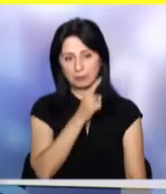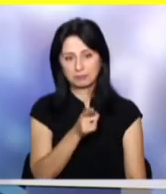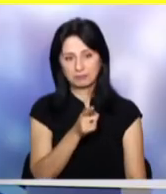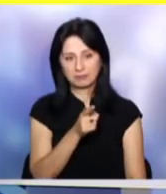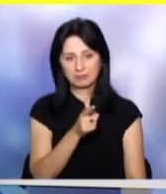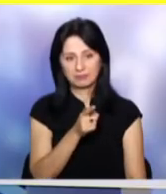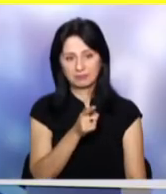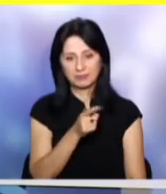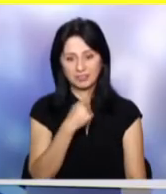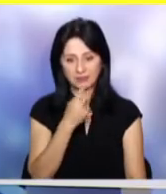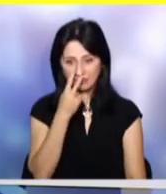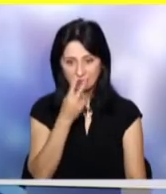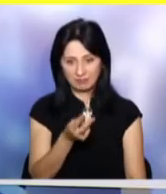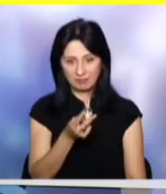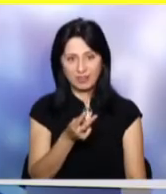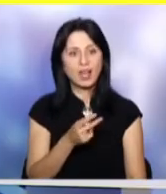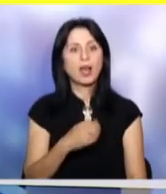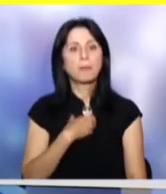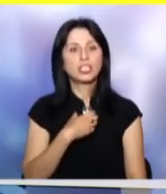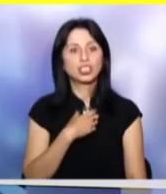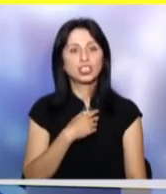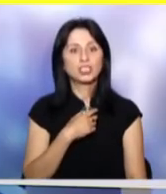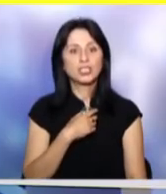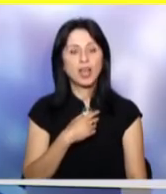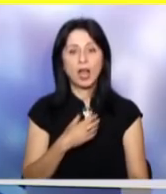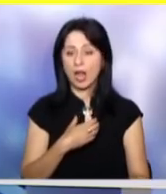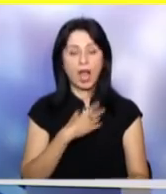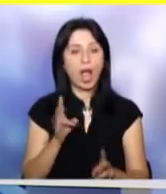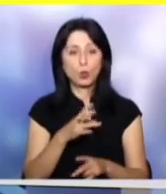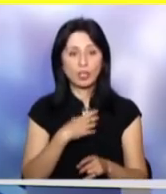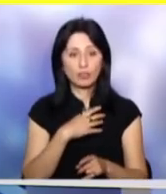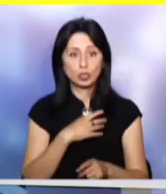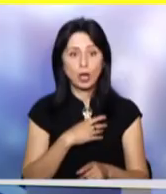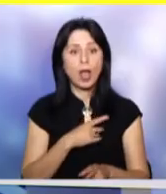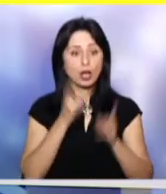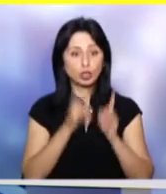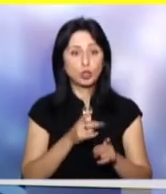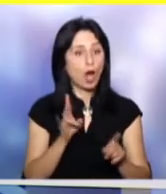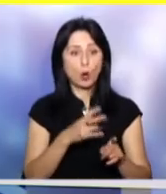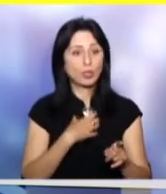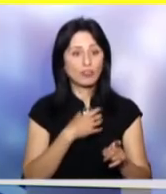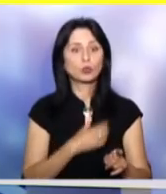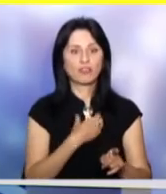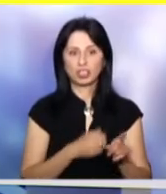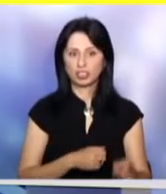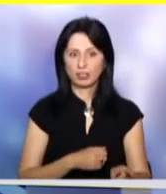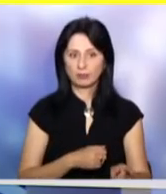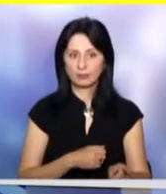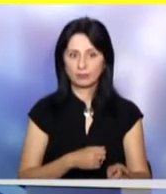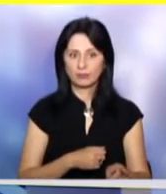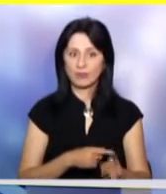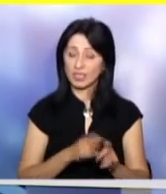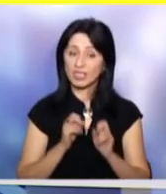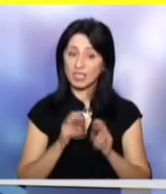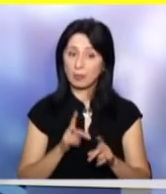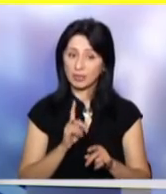ხშირად გვეშინია იმის, რისიც არ უნდა გვეშინოდეს და არ გვეშინია იმის, რისიც უნდა გვეშინოდეს. ამიტომ გვეშინოდეს ასეთი ტიპის